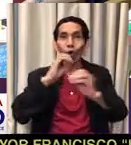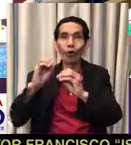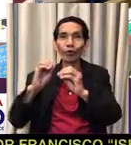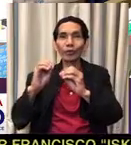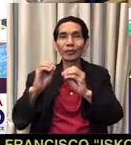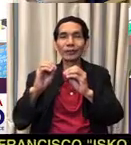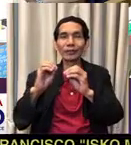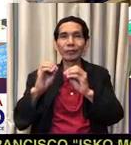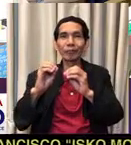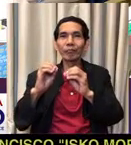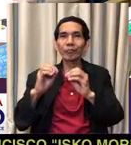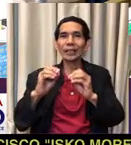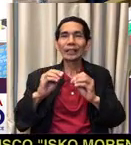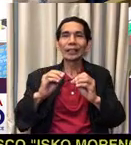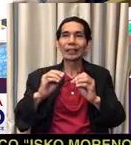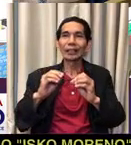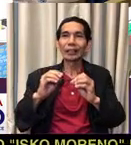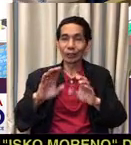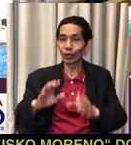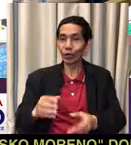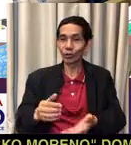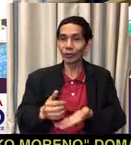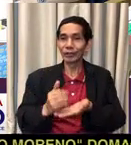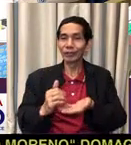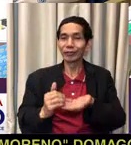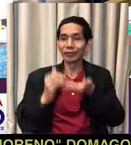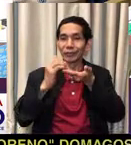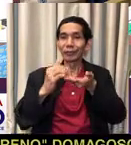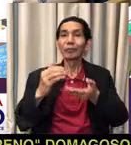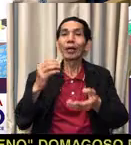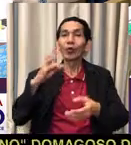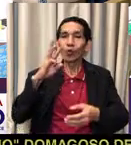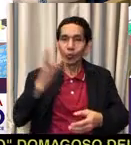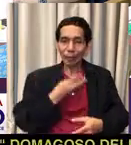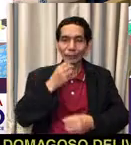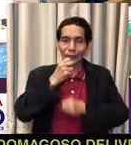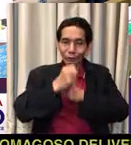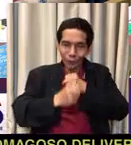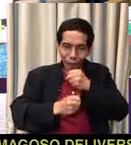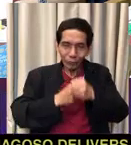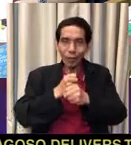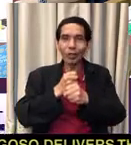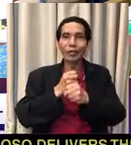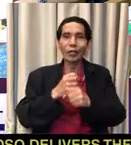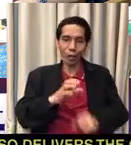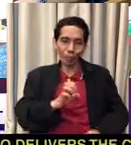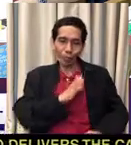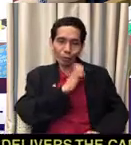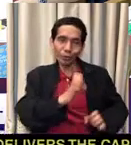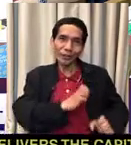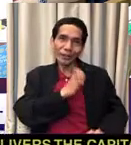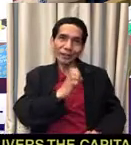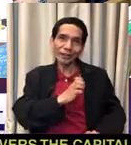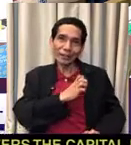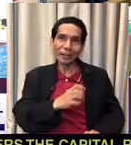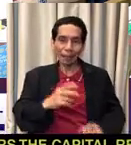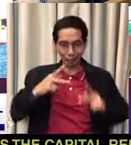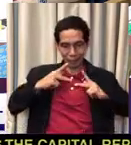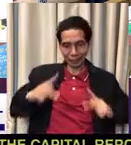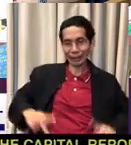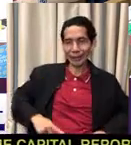kaming, kumbaga, hindi naman sa pagbubuhat ng bangko. May mga sakripisyo. Emotionally,